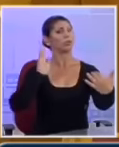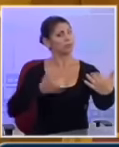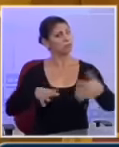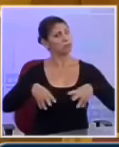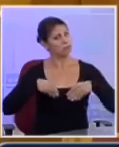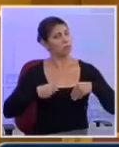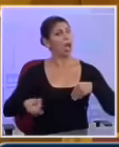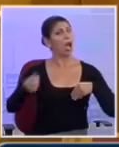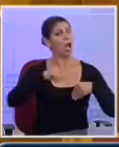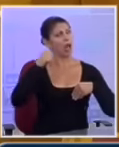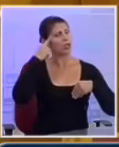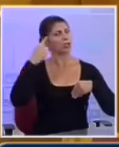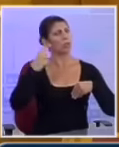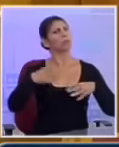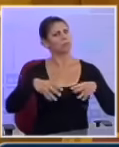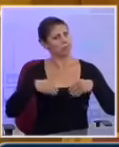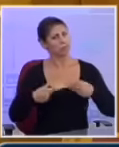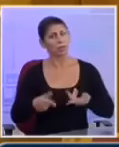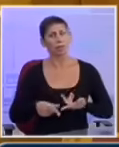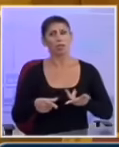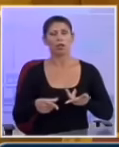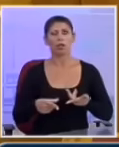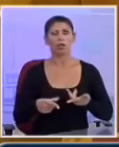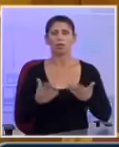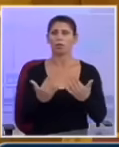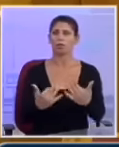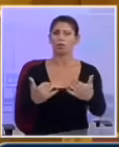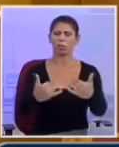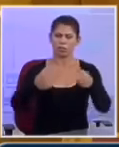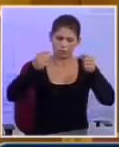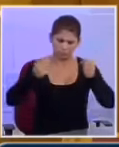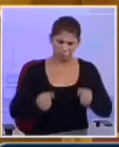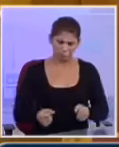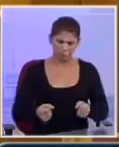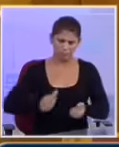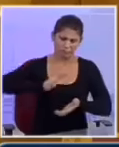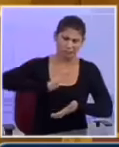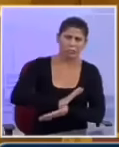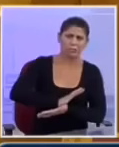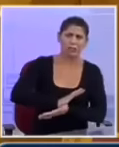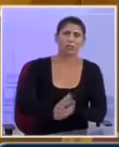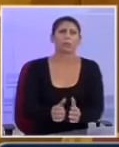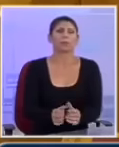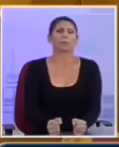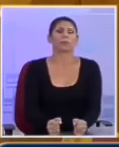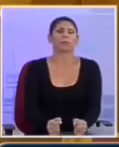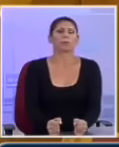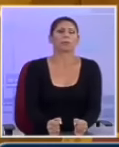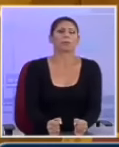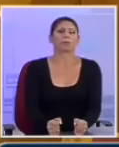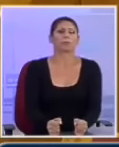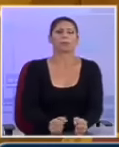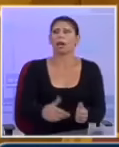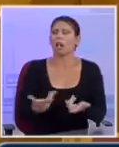ασπάζονται μια άλλη άποψη. Εδώ είναι ακροατήρια καθυλωμένα, πακτωμένα, που δεν κουνιώνται.